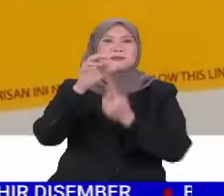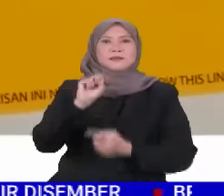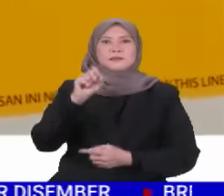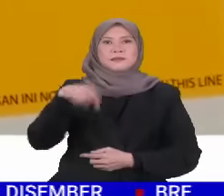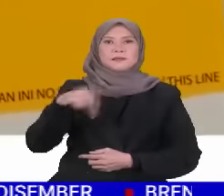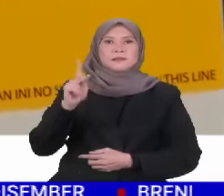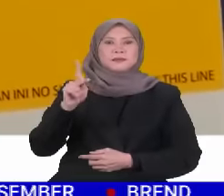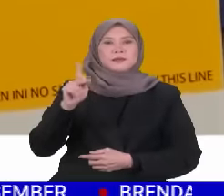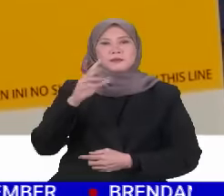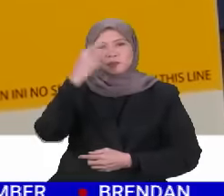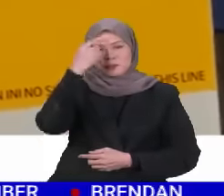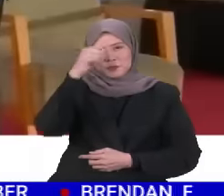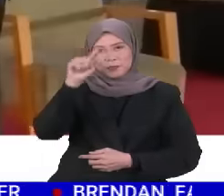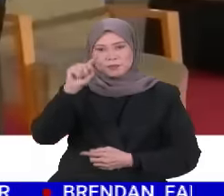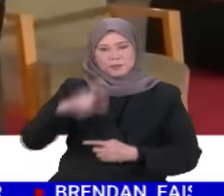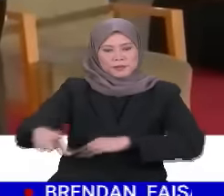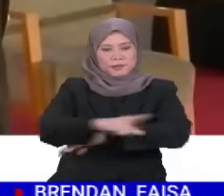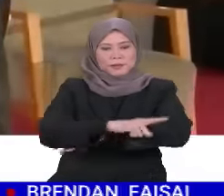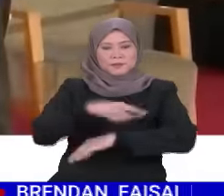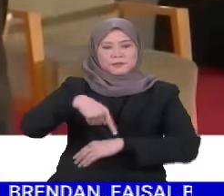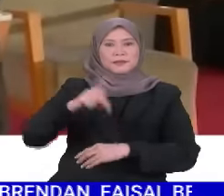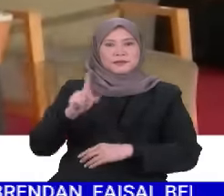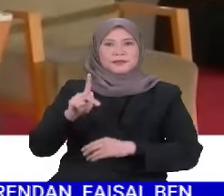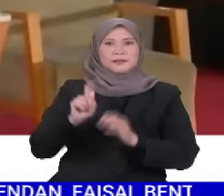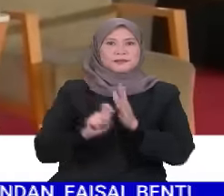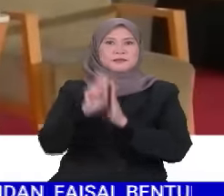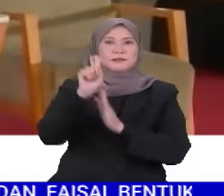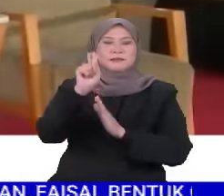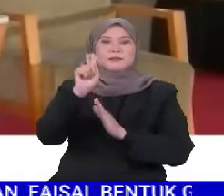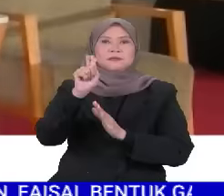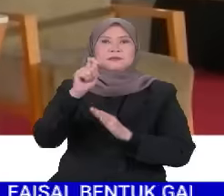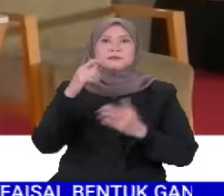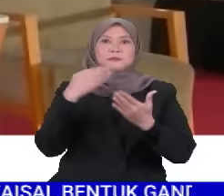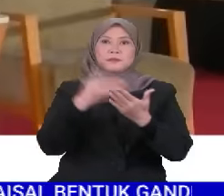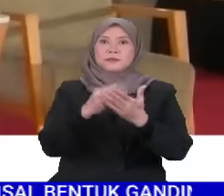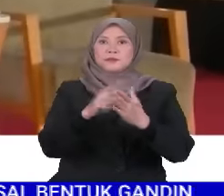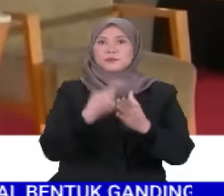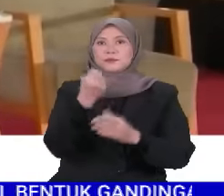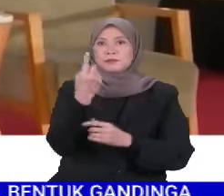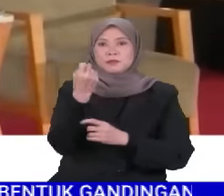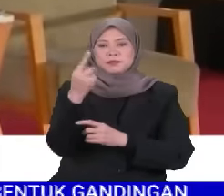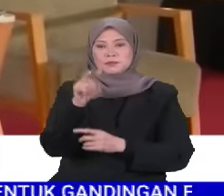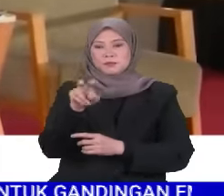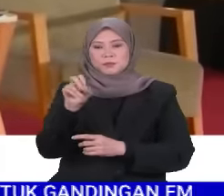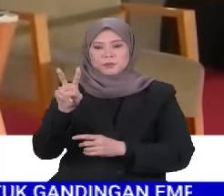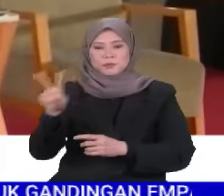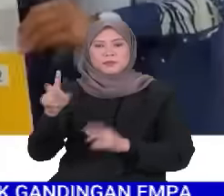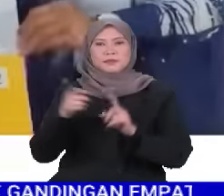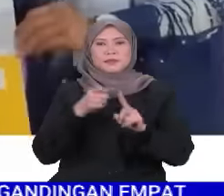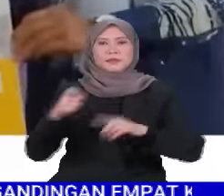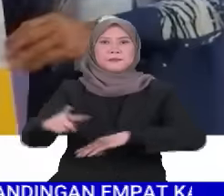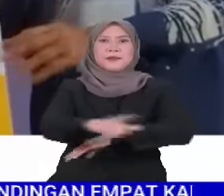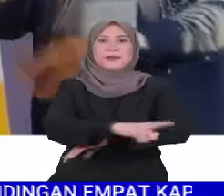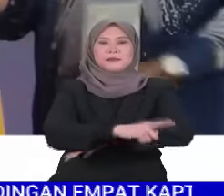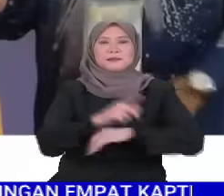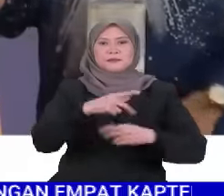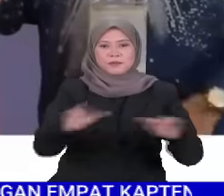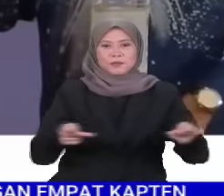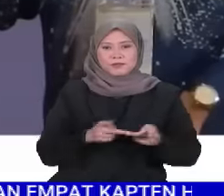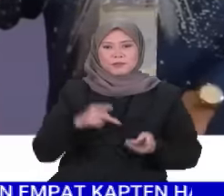dana peladang kebangsaan di pc yang tertinggi sehingga November 2022 daripada pertumbuhan peladangan kawasan